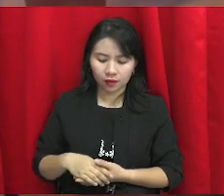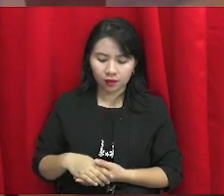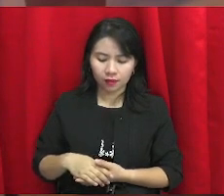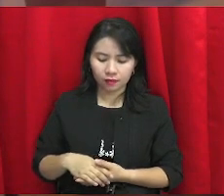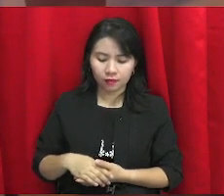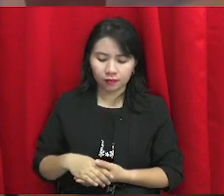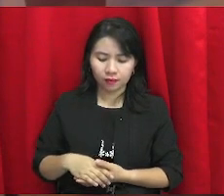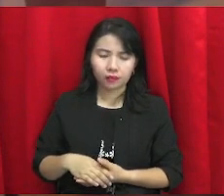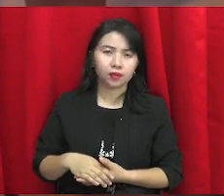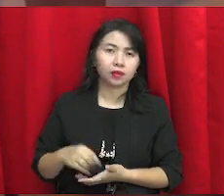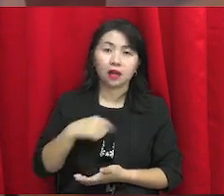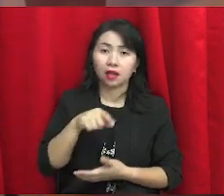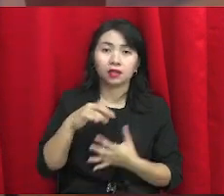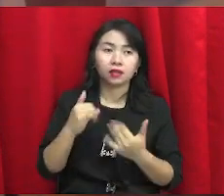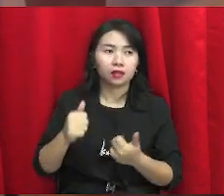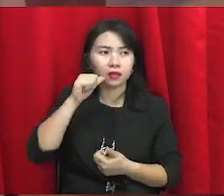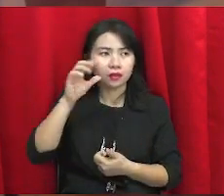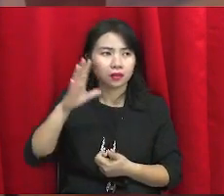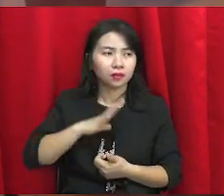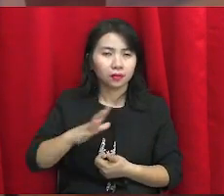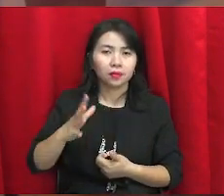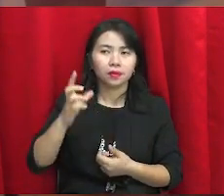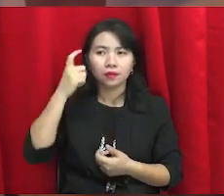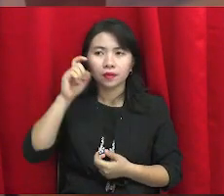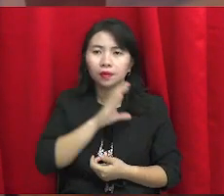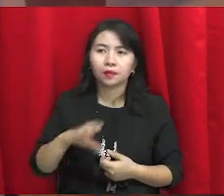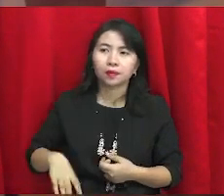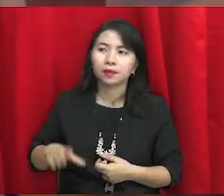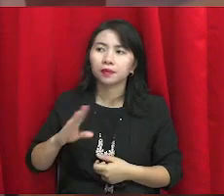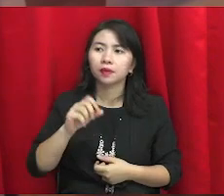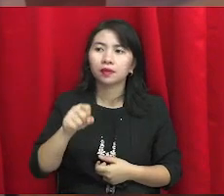Women for Christ Conference at ganoon din po sa mga speakers namin